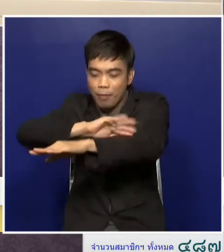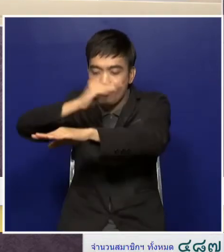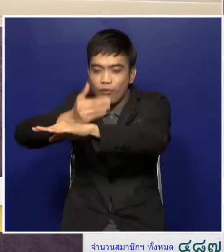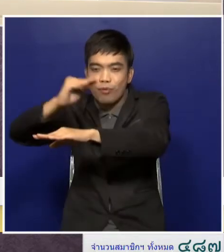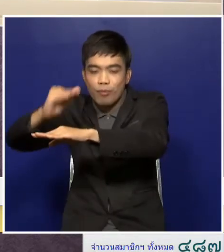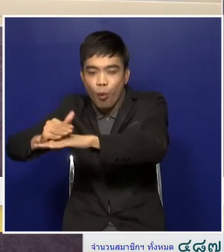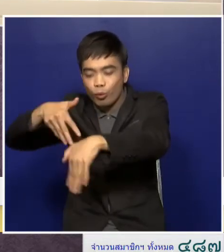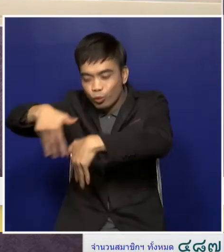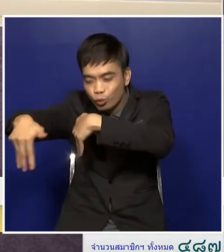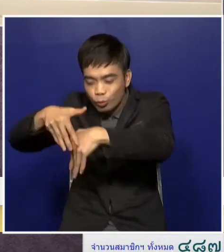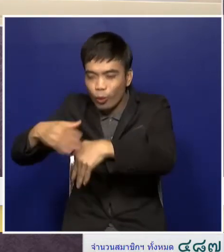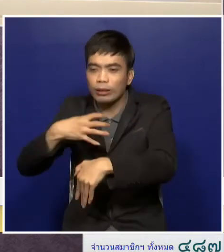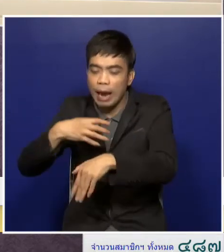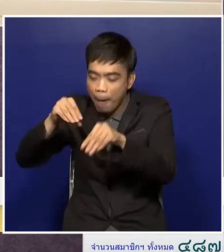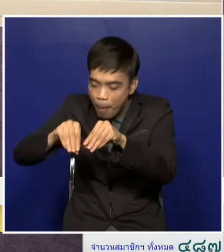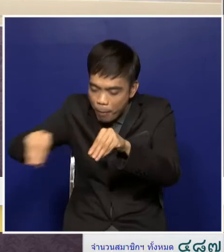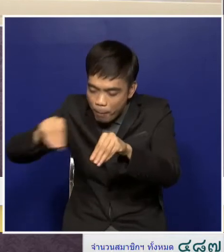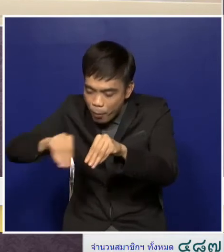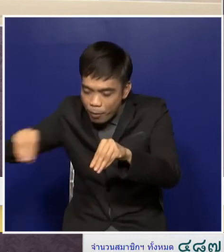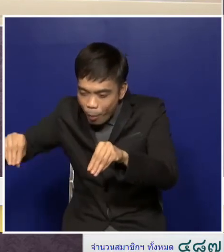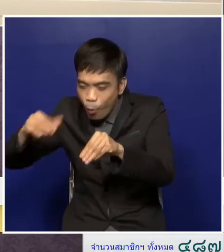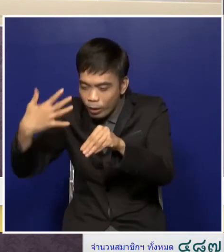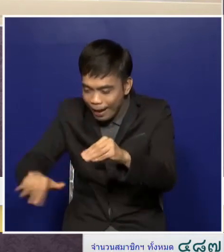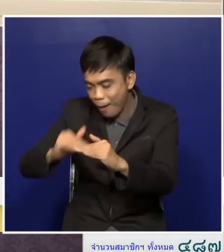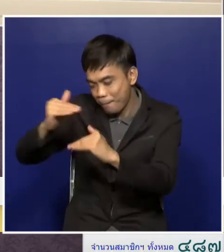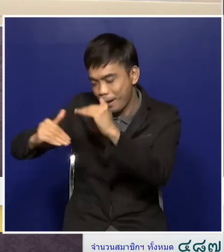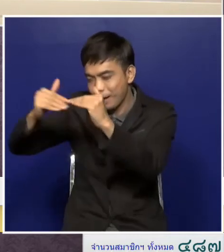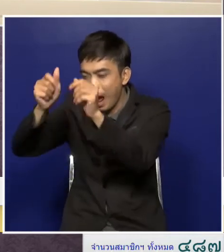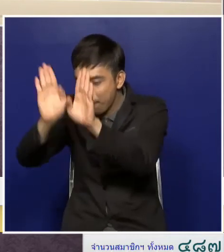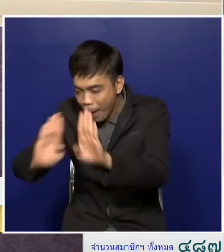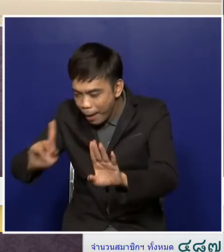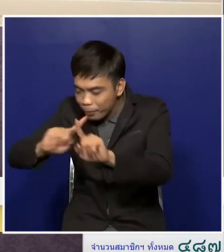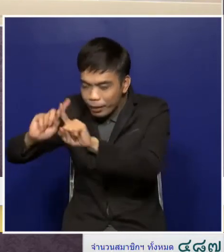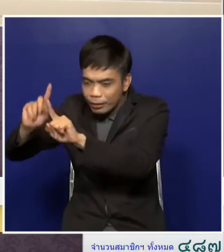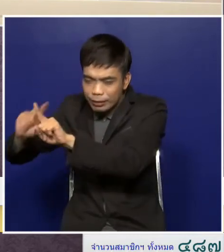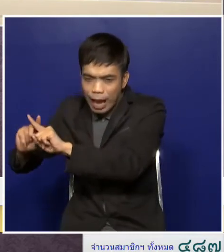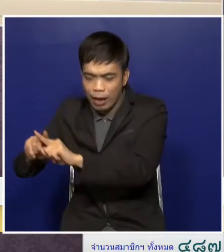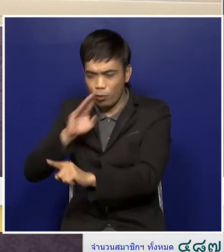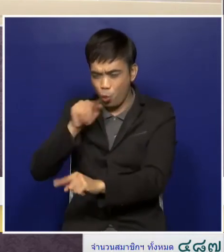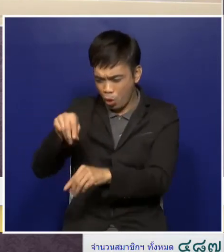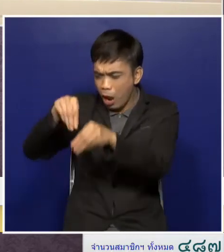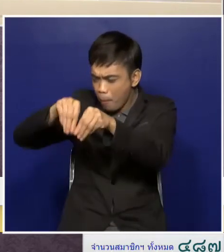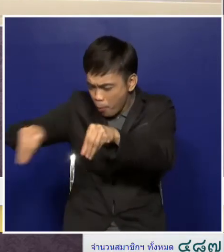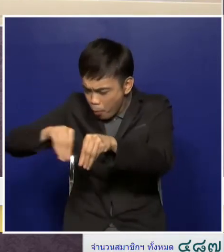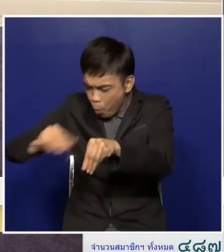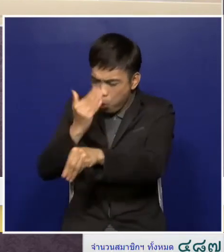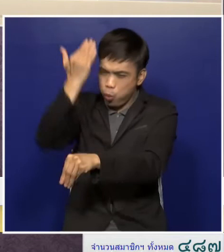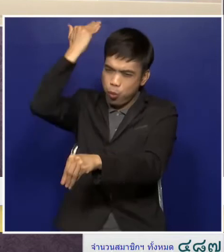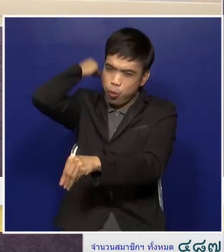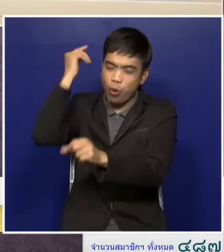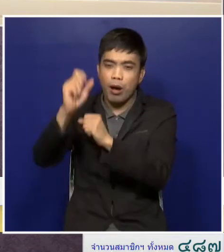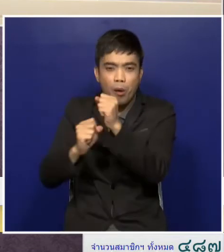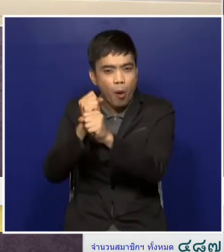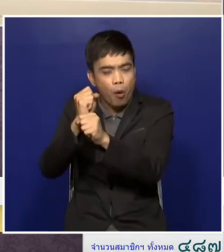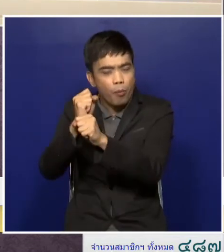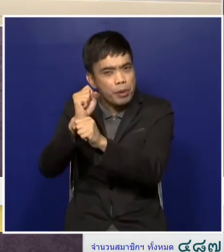เข จะ ได ไป พัฒนา เส้น ใหญ่ เรา ไม่ ทราบ หรั ว่า สาย พัต่อไปจะเปนปิการพัฒ